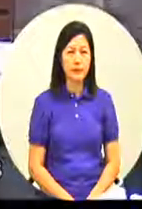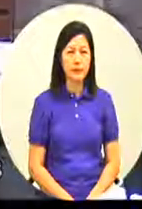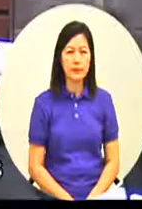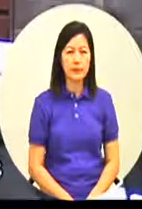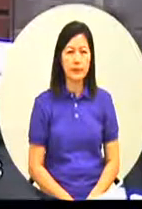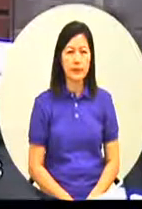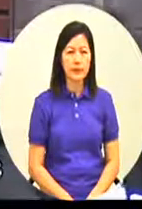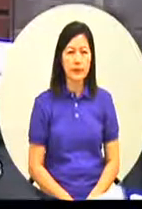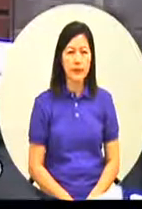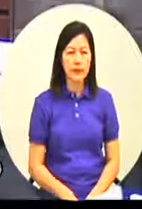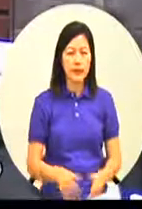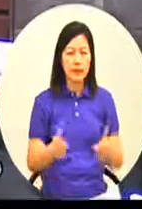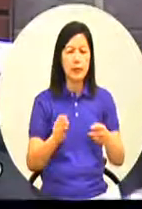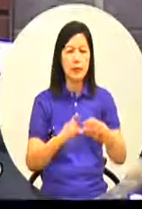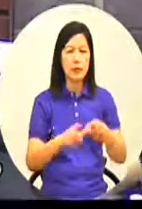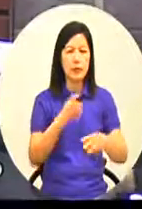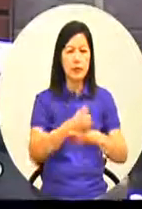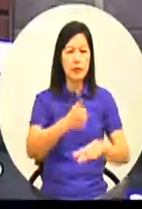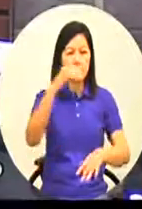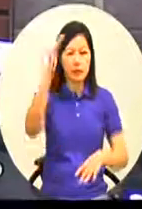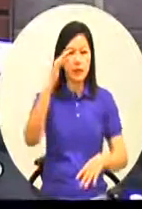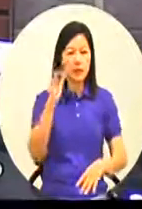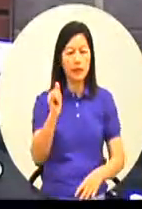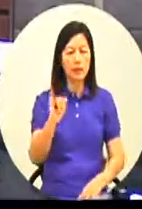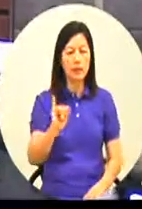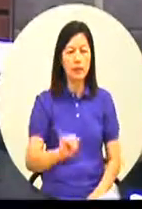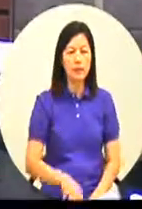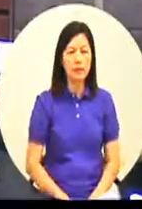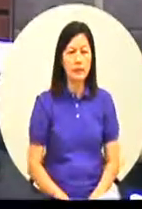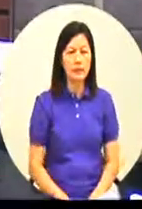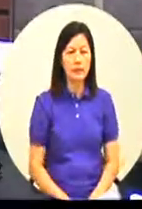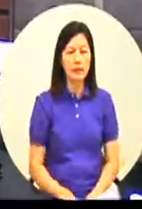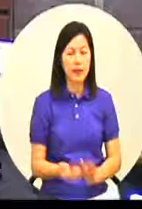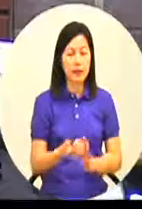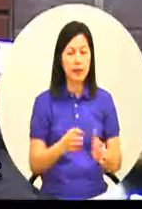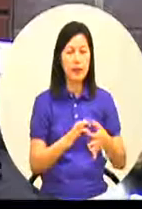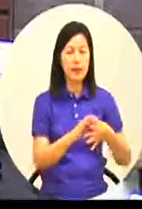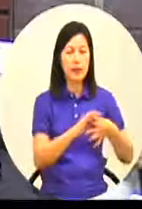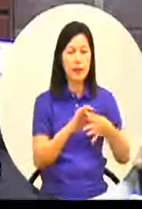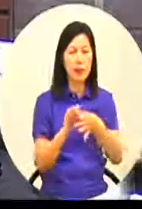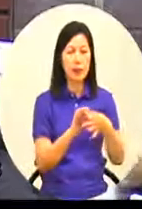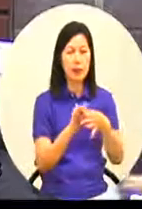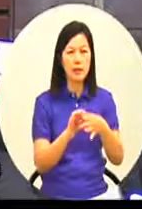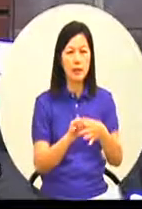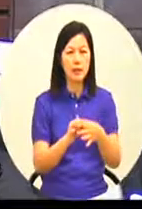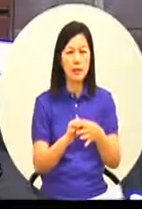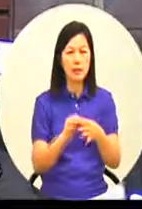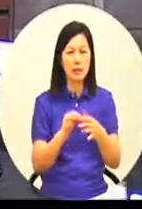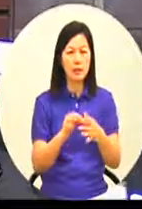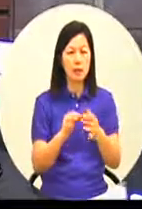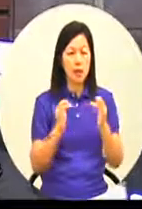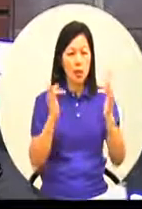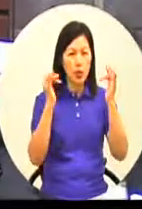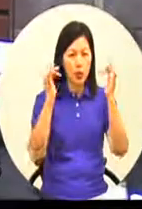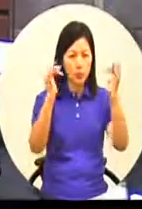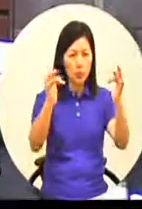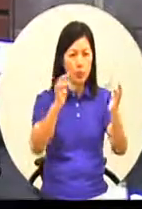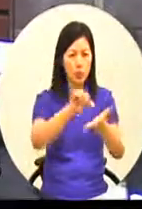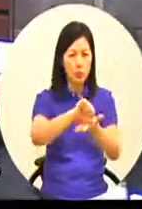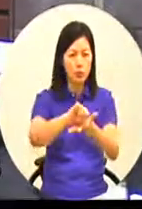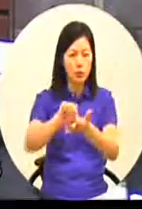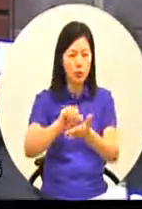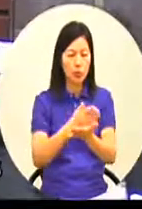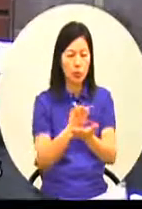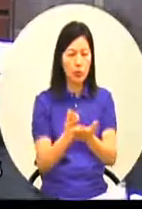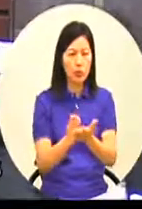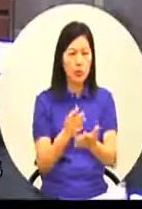谢谢主席，谢谢高议员哦。高议员刚刚有关心到我们树种土球的保护问哈，我从这边